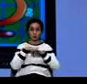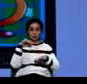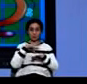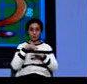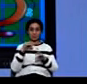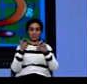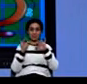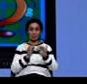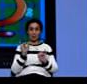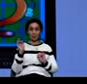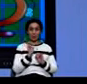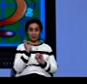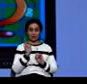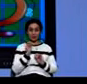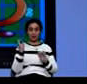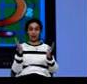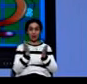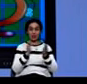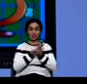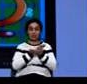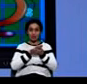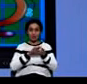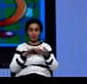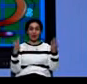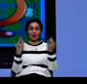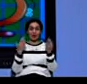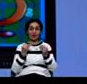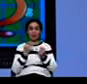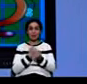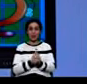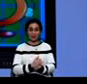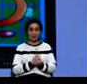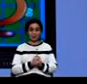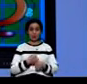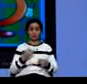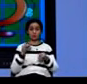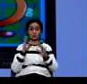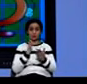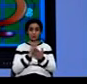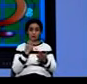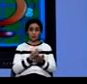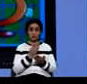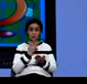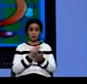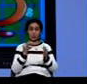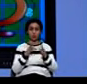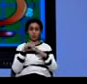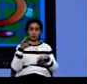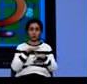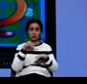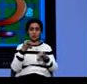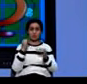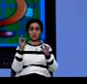Светло-пушистая, снежинка белая, какая чистая, какая смелая. Лежит пушистая,